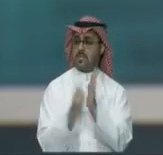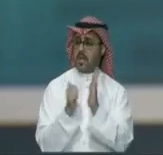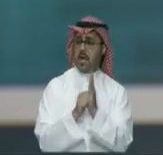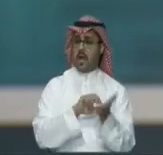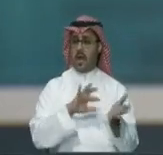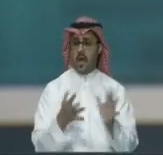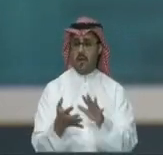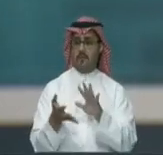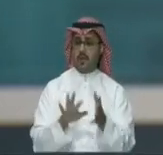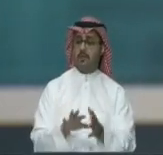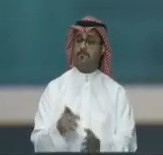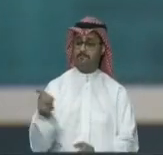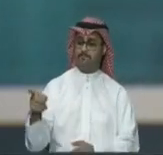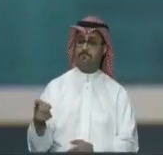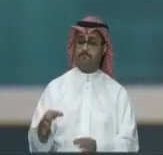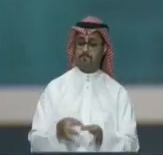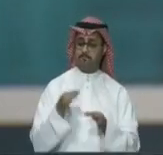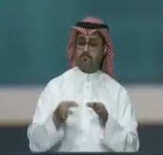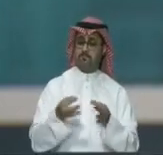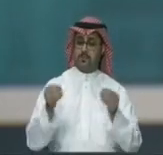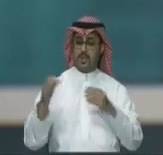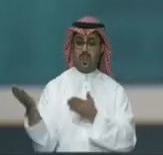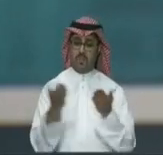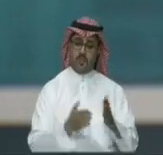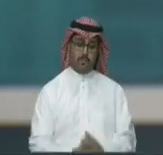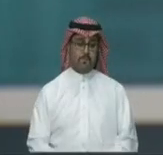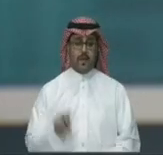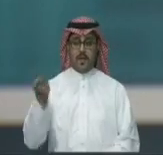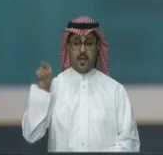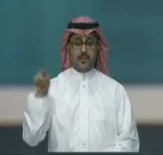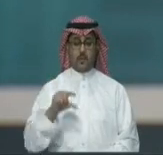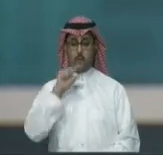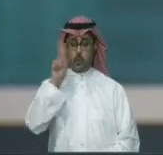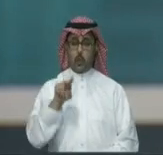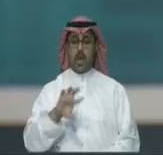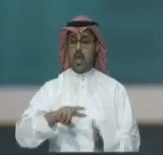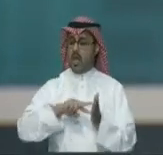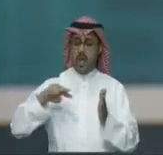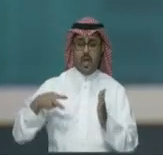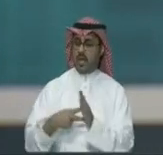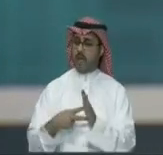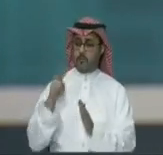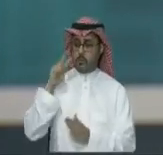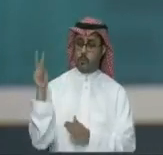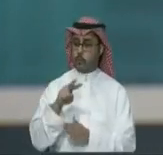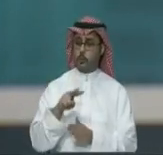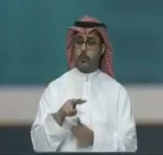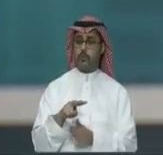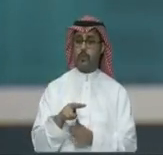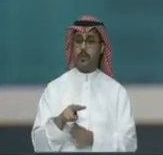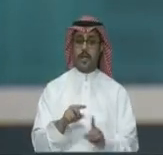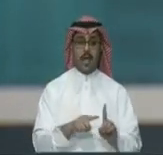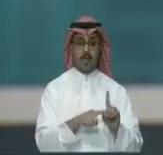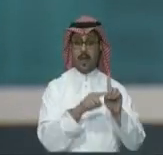يقولون. أمام هذه الإحصاءات الجديدة دكتور، يعني كيف ترى؟ طبعا دائما ما نقول أن المواطن هو الحكم الأول والأخير